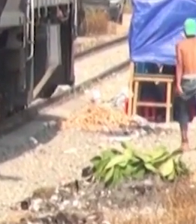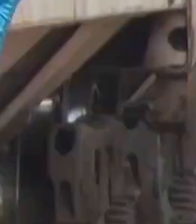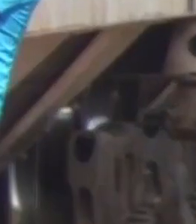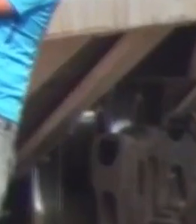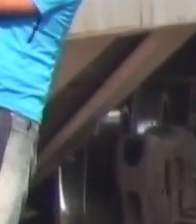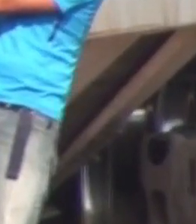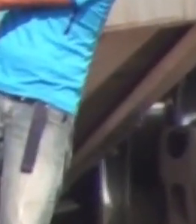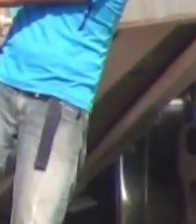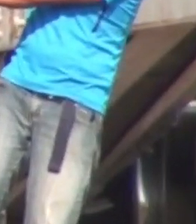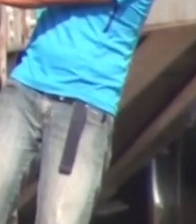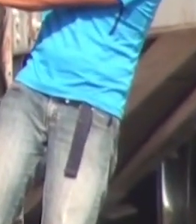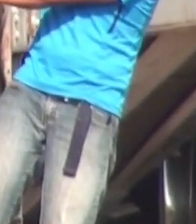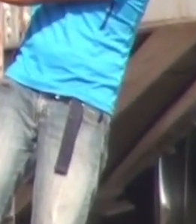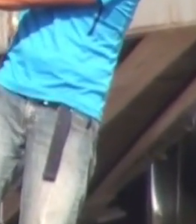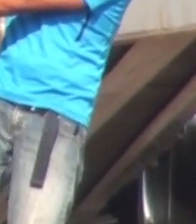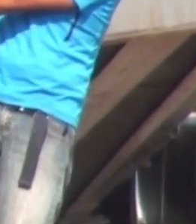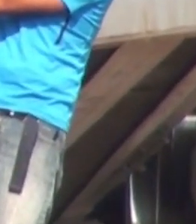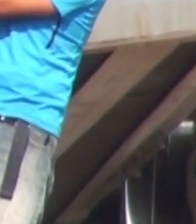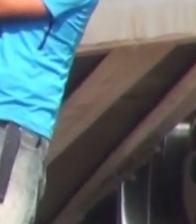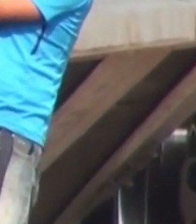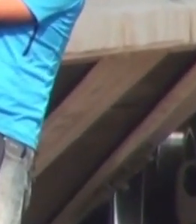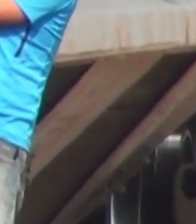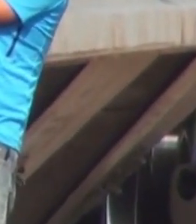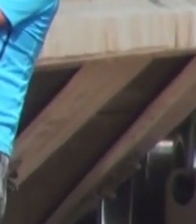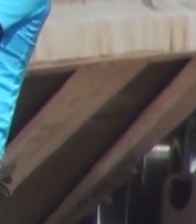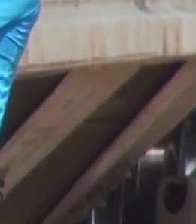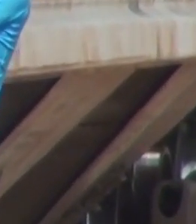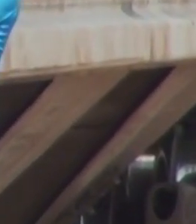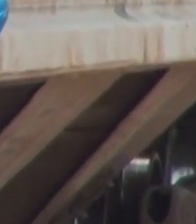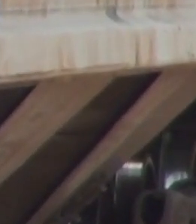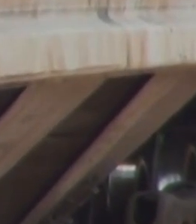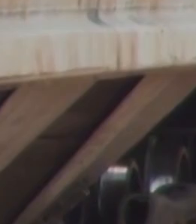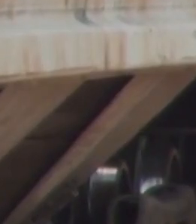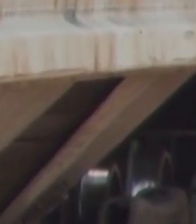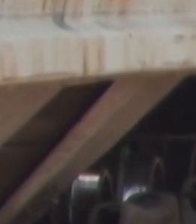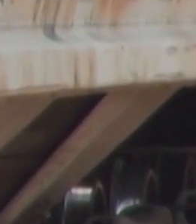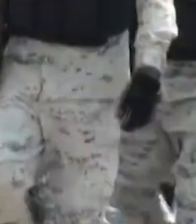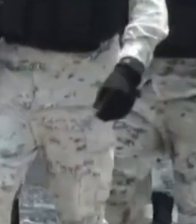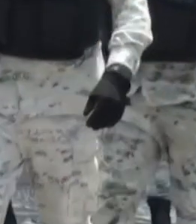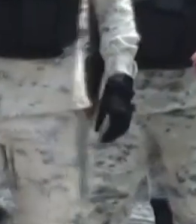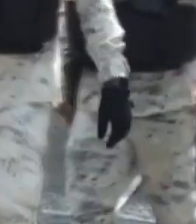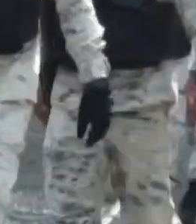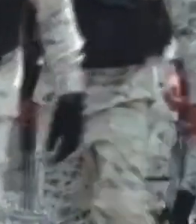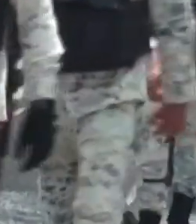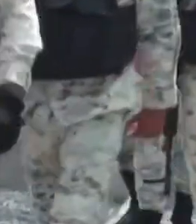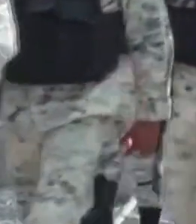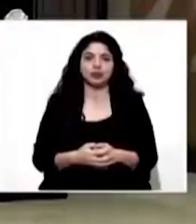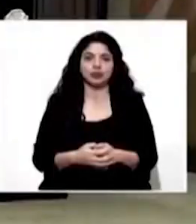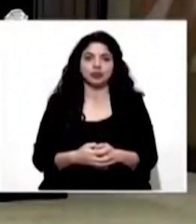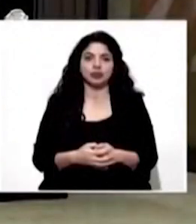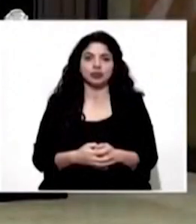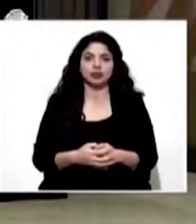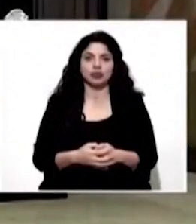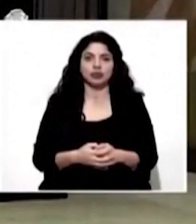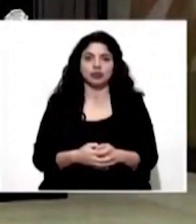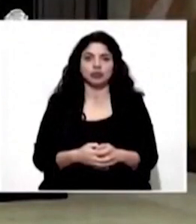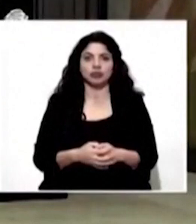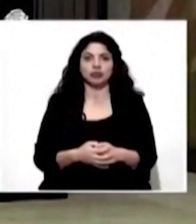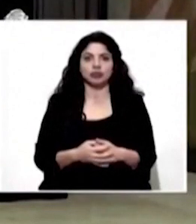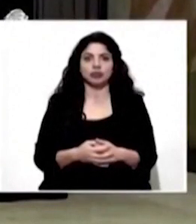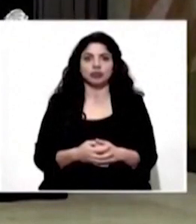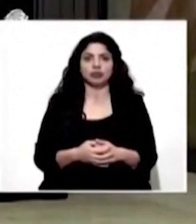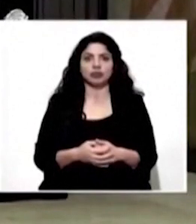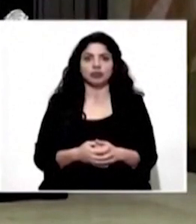озвучил выявленные Белым домом причины иммиграции людей из этих стран – это взяточничество, кумовство, признаки авторитаризма и попыток